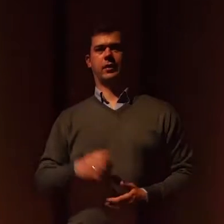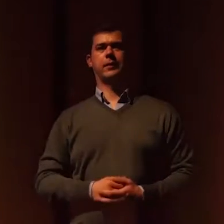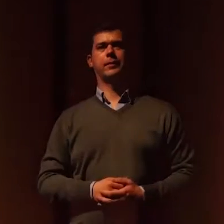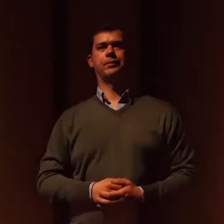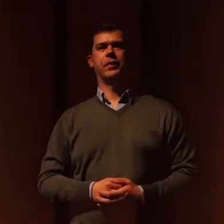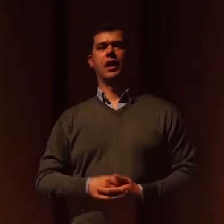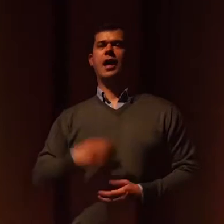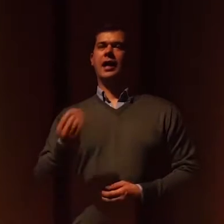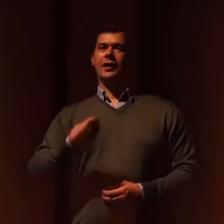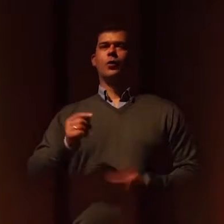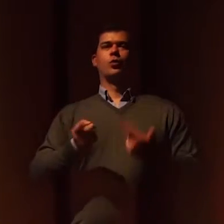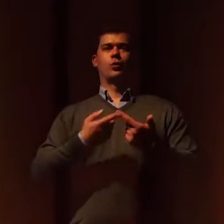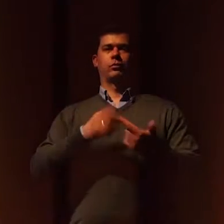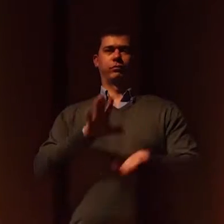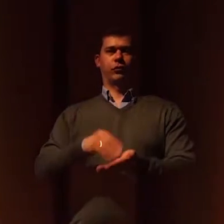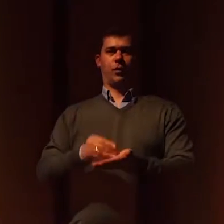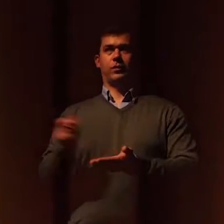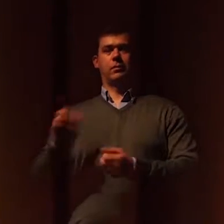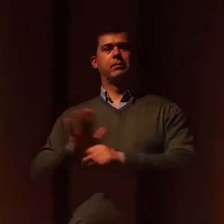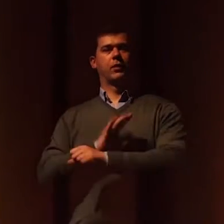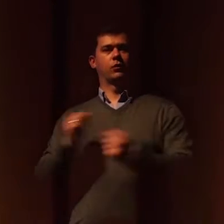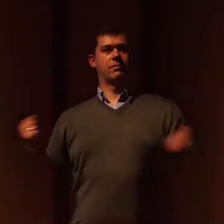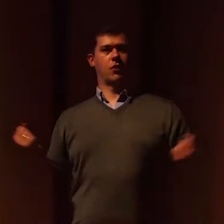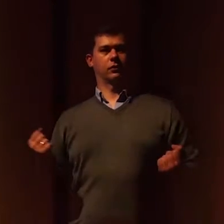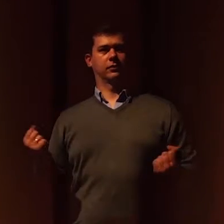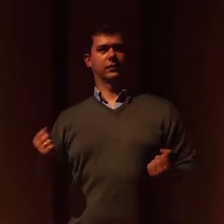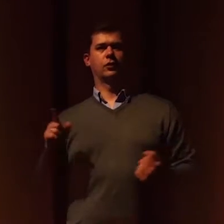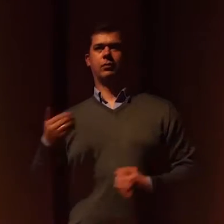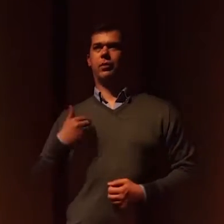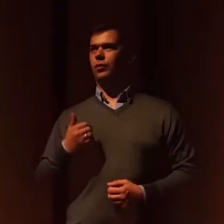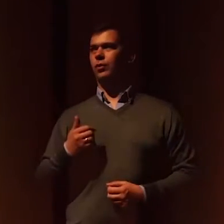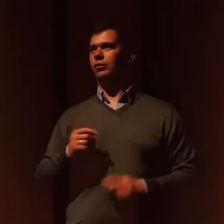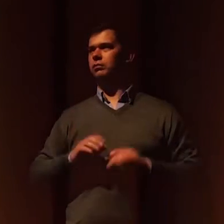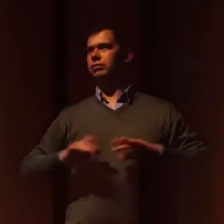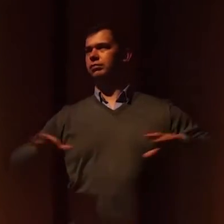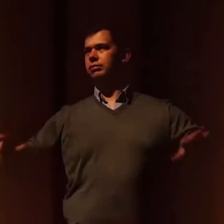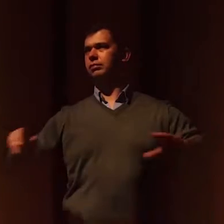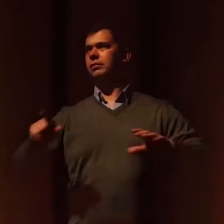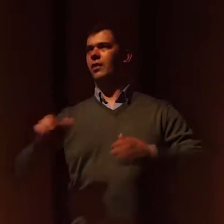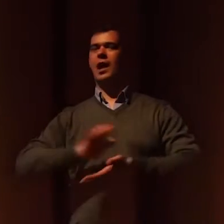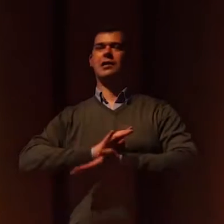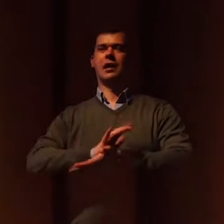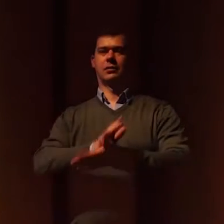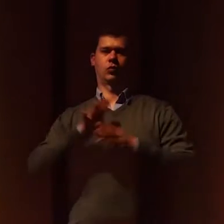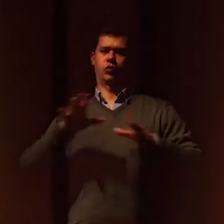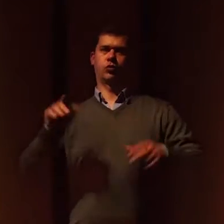obowiązuje drugim takim przykładem jako pełnomocniczka się spotkałam by przez prasę